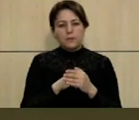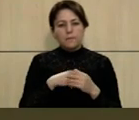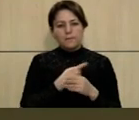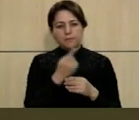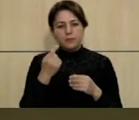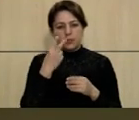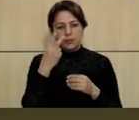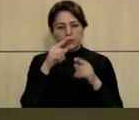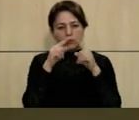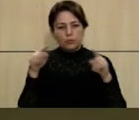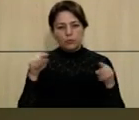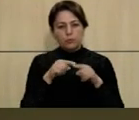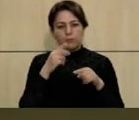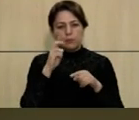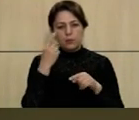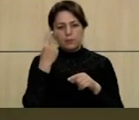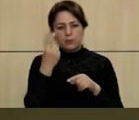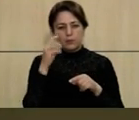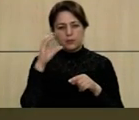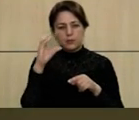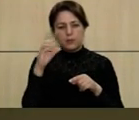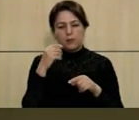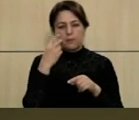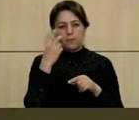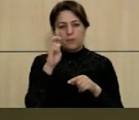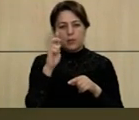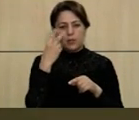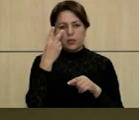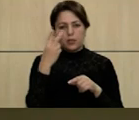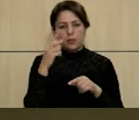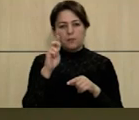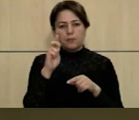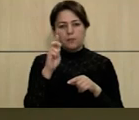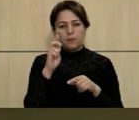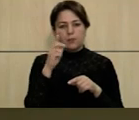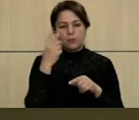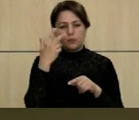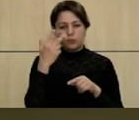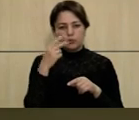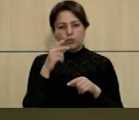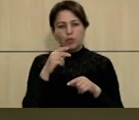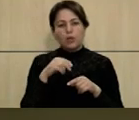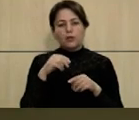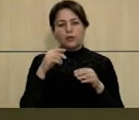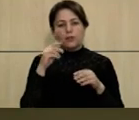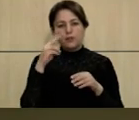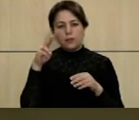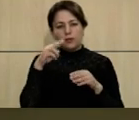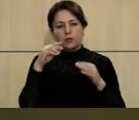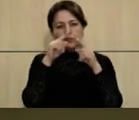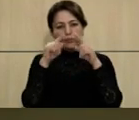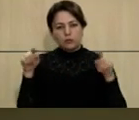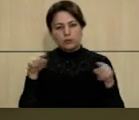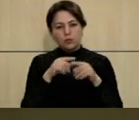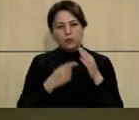ikkita uchburchak. B1, C, B2, B2, B3 va D uchburchaklar hosil